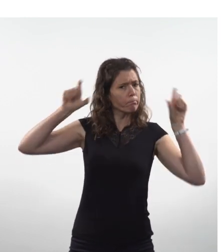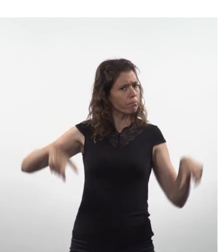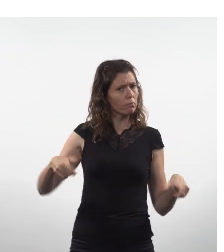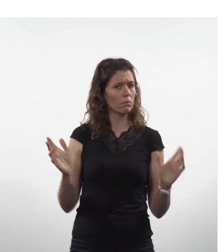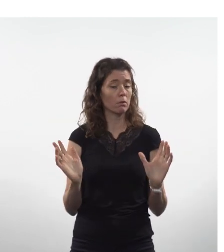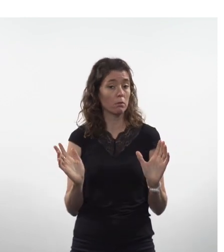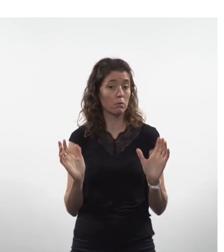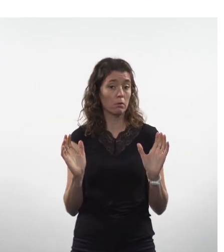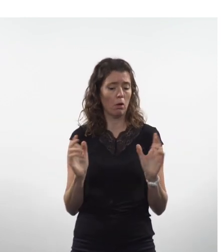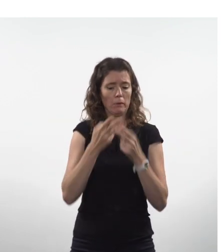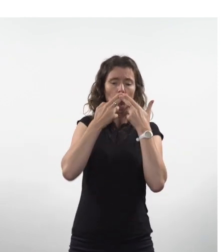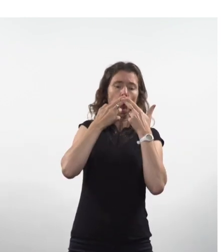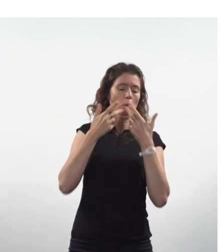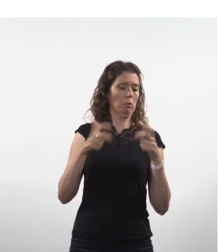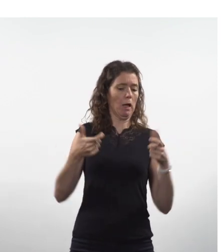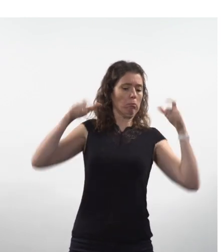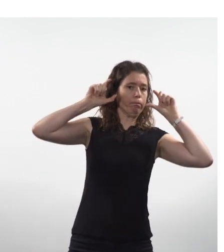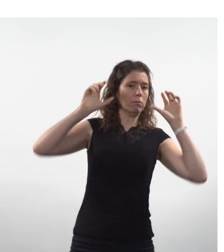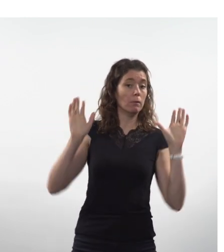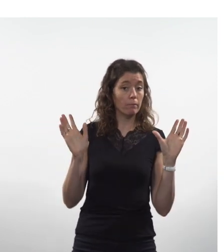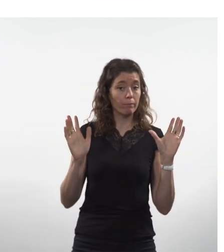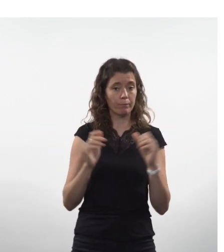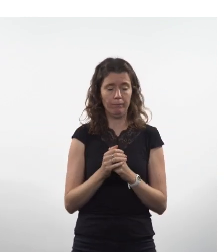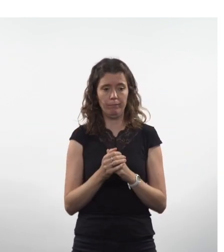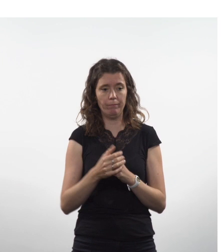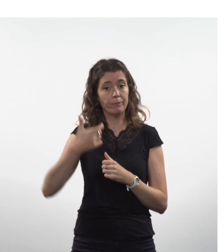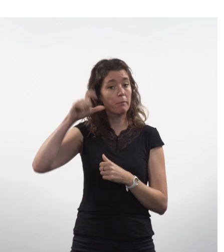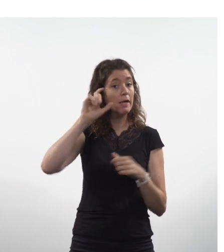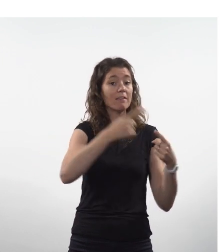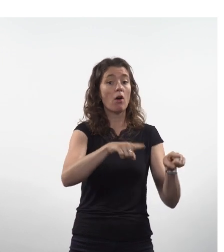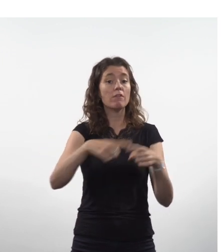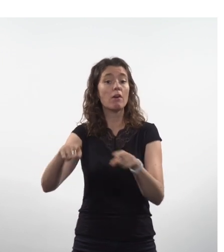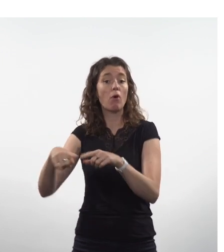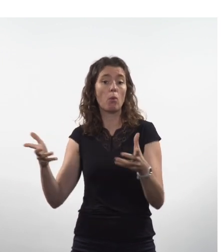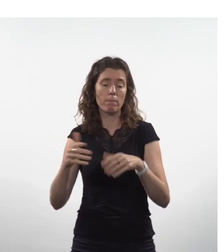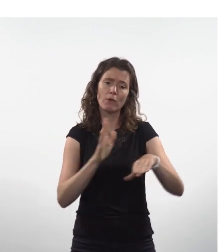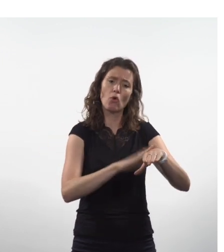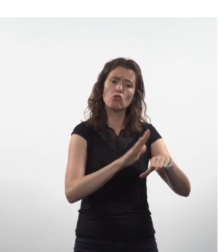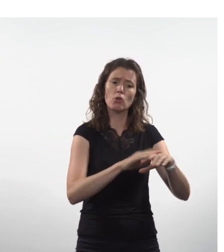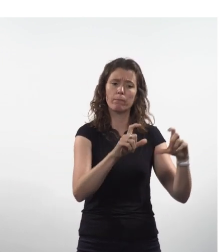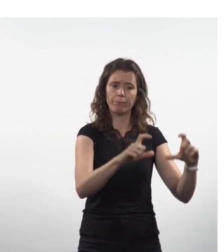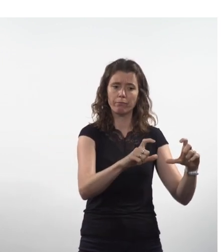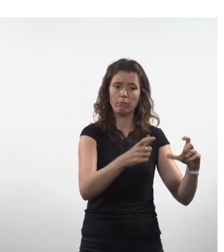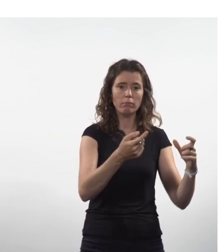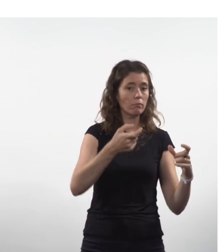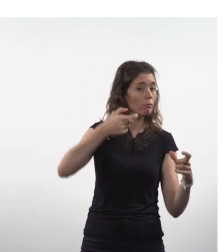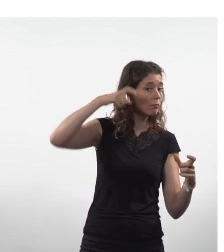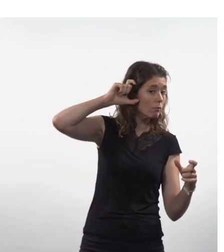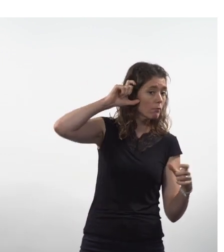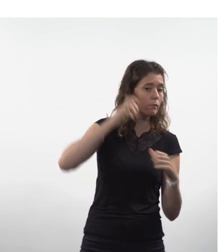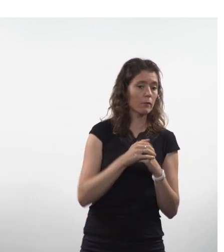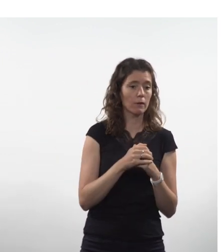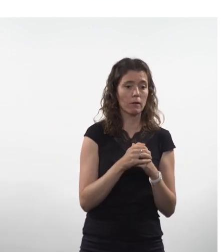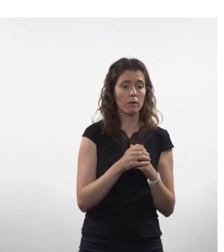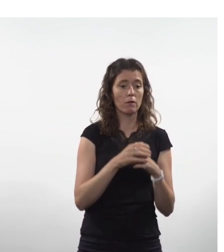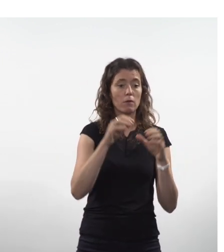peut être un tabou. Donc, alors, les différents appareils que vous voyez accrochent les appareils auditifs et là, ça peut